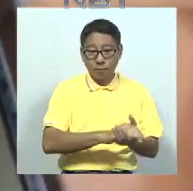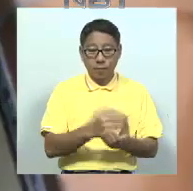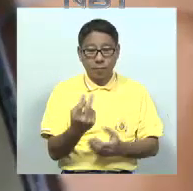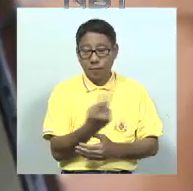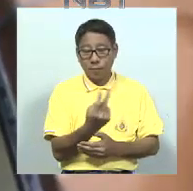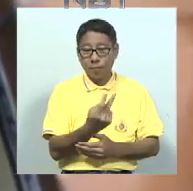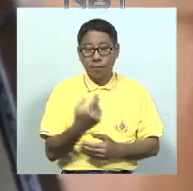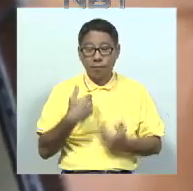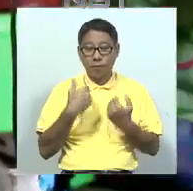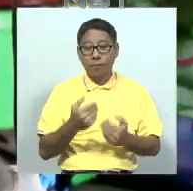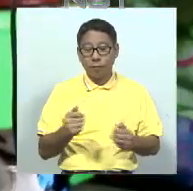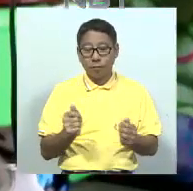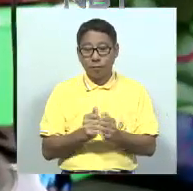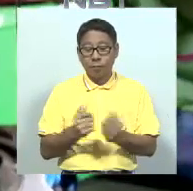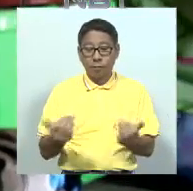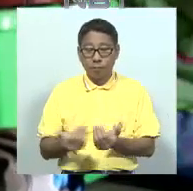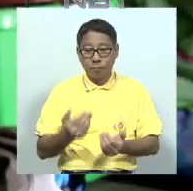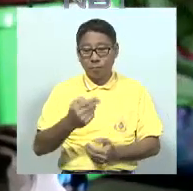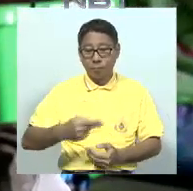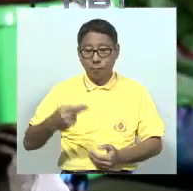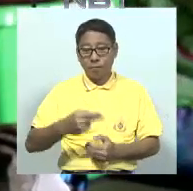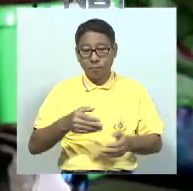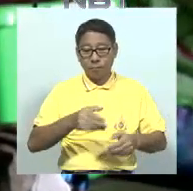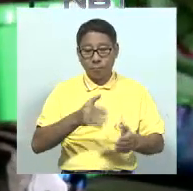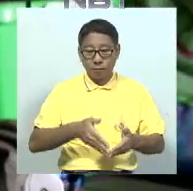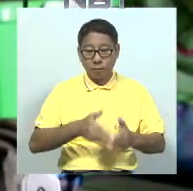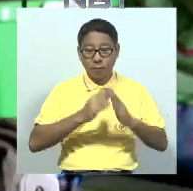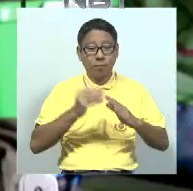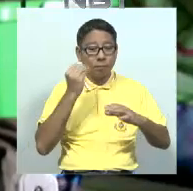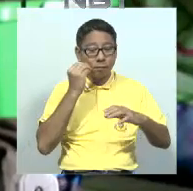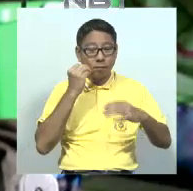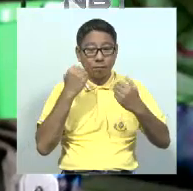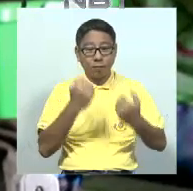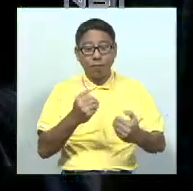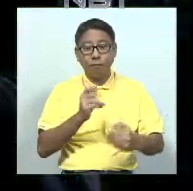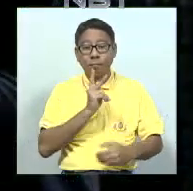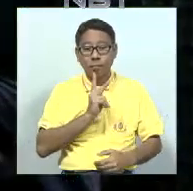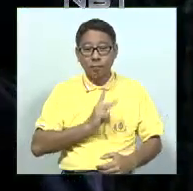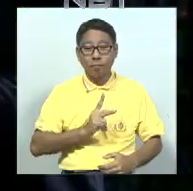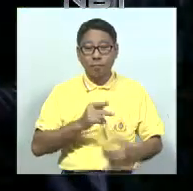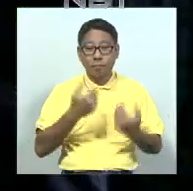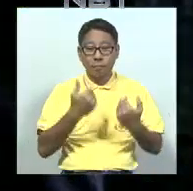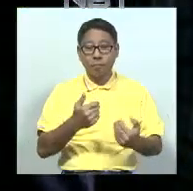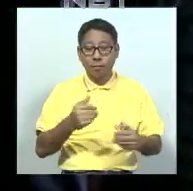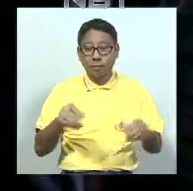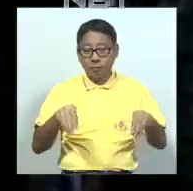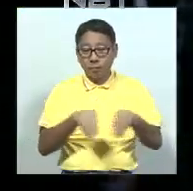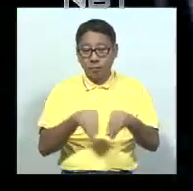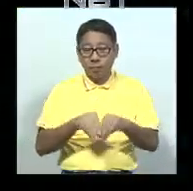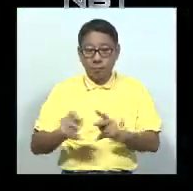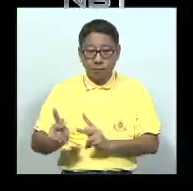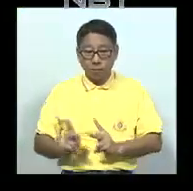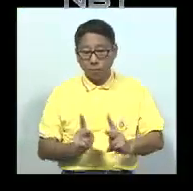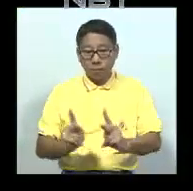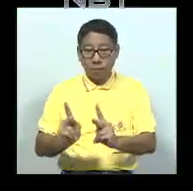งพักอาศัยอยู่กับลูกและหลานอีก3คนปลูกเป็นบ้านไม้ชั้นเดียวมีสภาพเก่าเสื่อมโทรมอยู่ติดริมคลอง